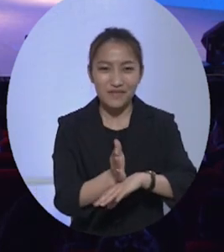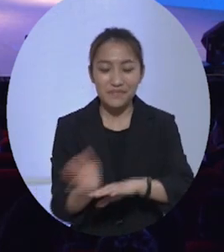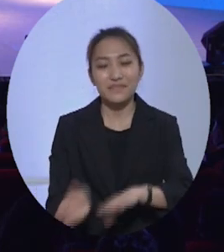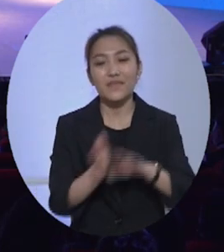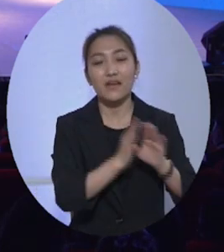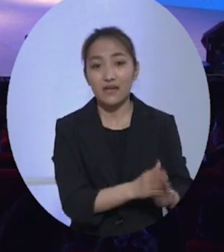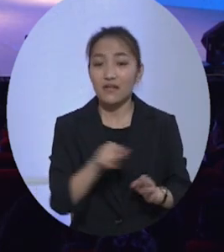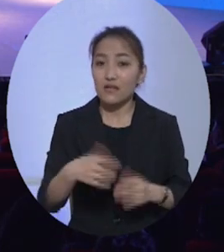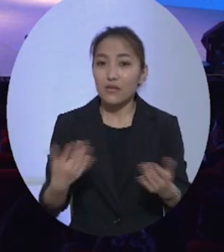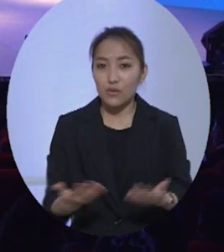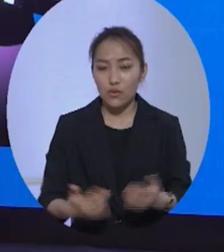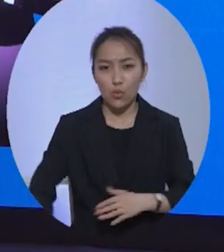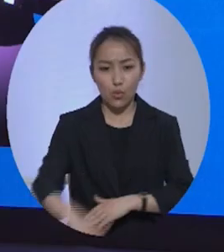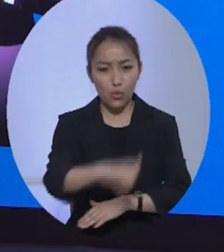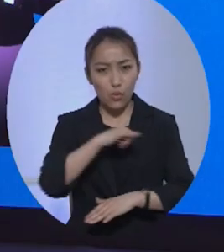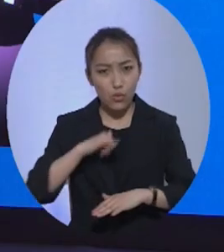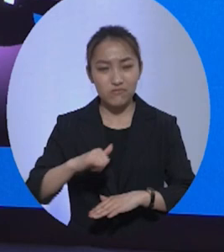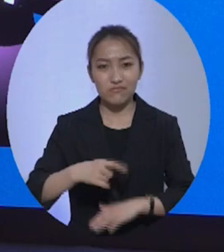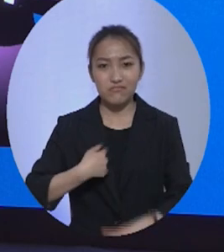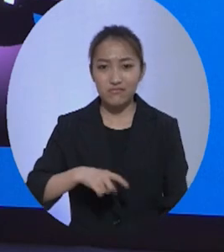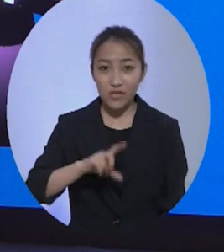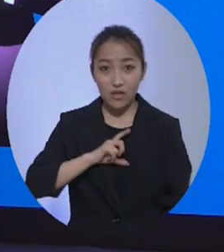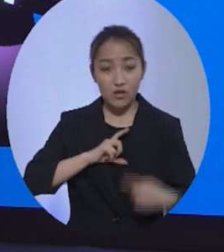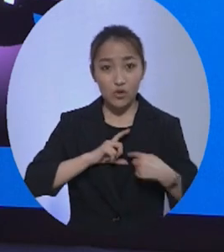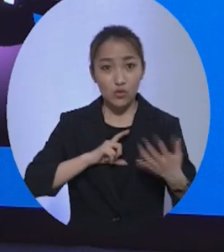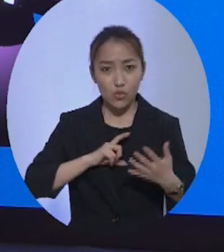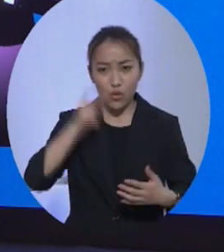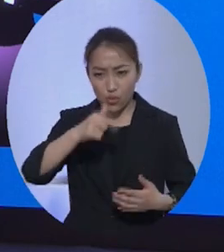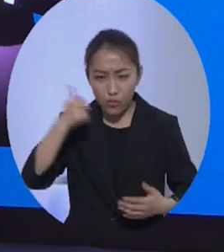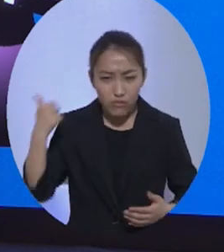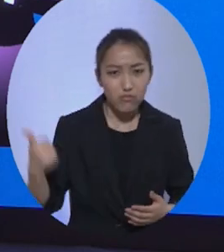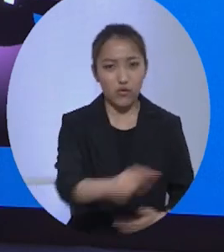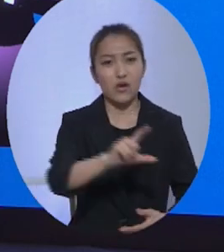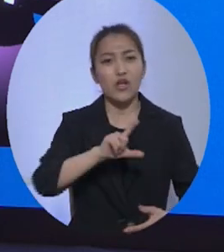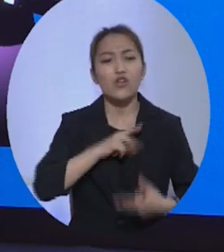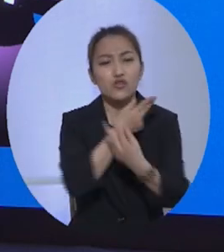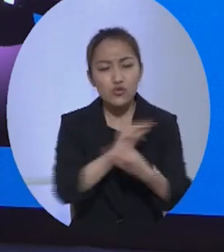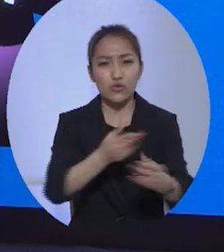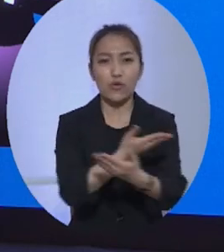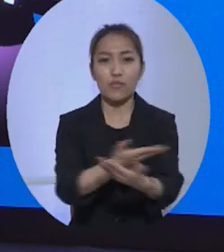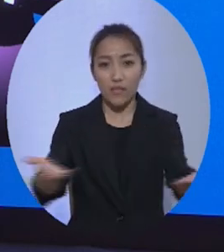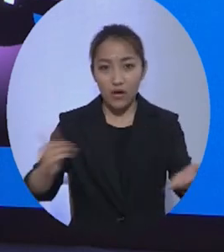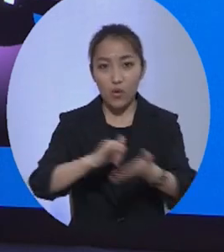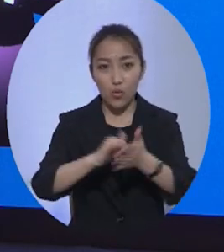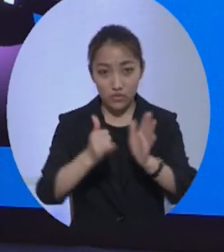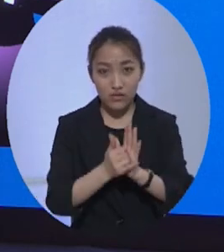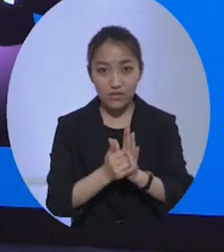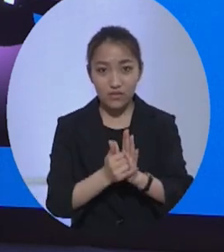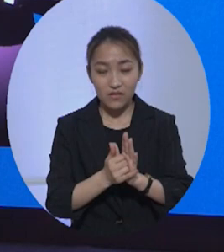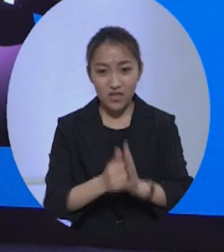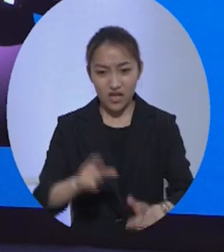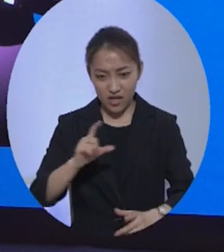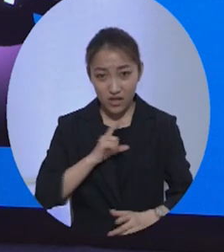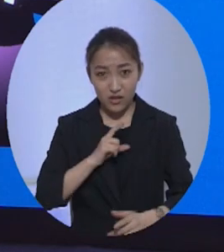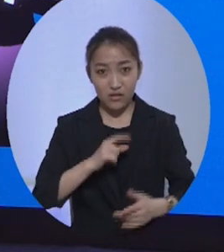гэхээр бол би энд улсын эрх гэдэг маань бүх хүнд эрхчлөө олгосон сонирн байгааз ард иргэдэд эрхчлөө олгосон